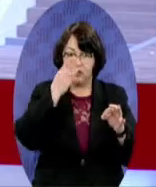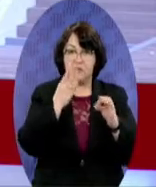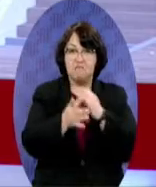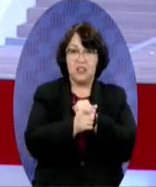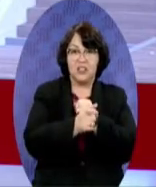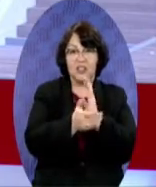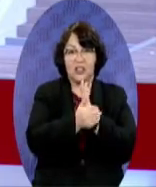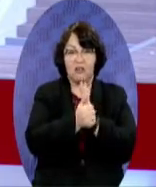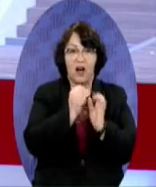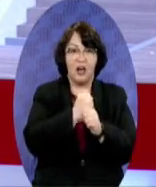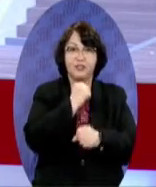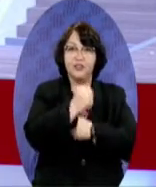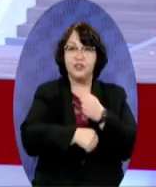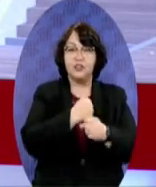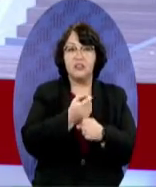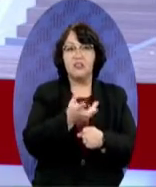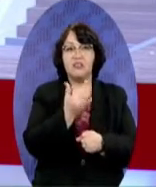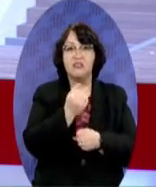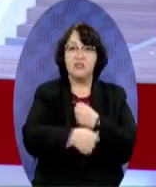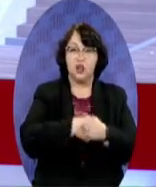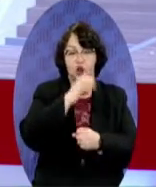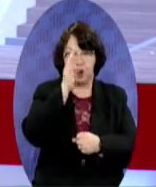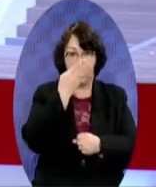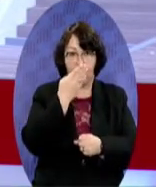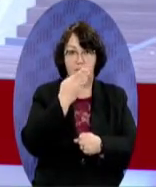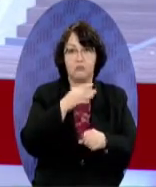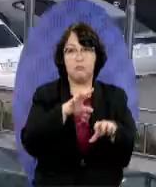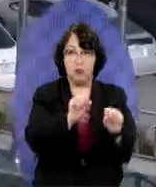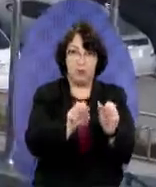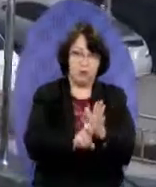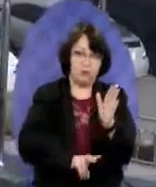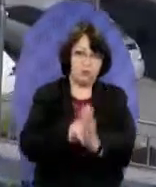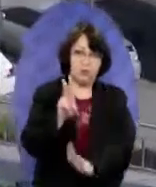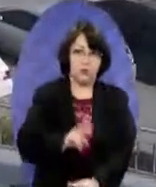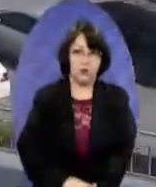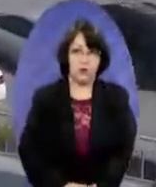ажилласан жилийг тодорхойлох боломж бүрдэж байгаа юм.